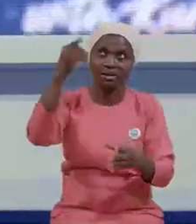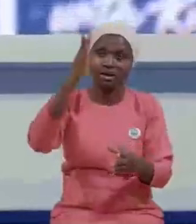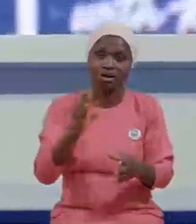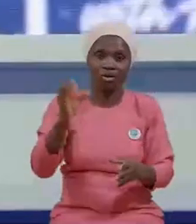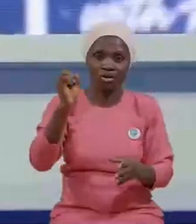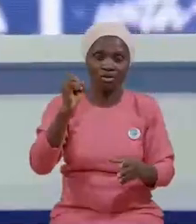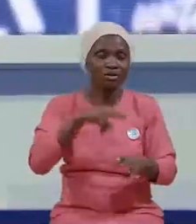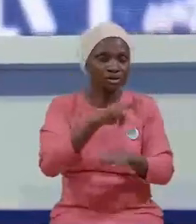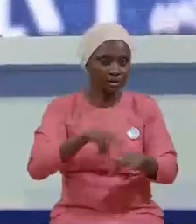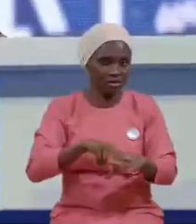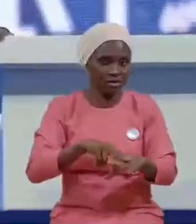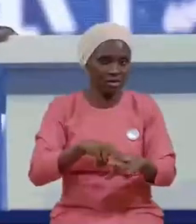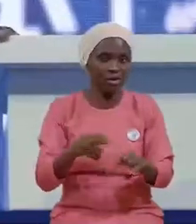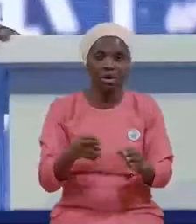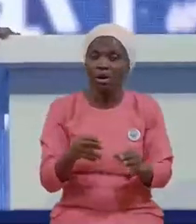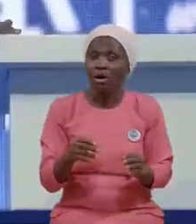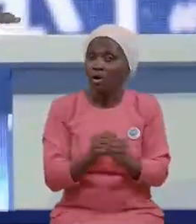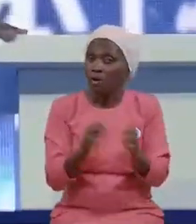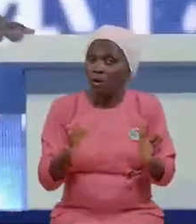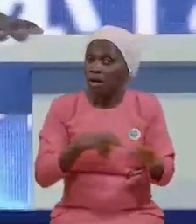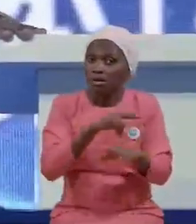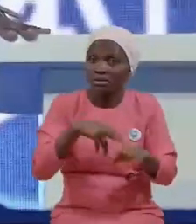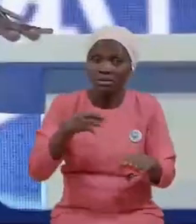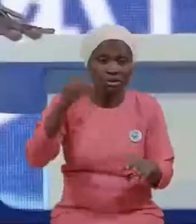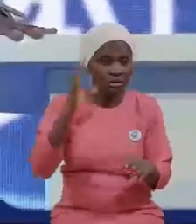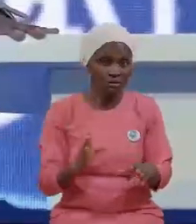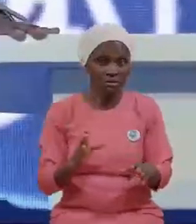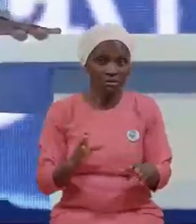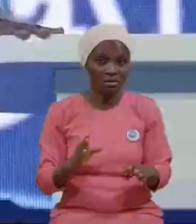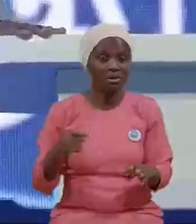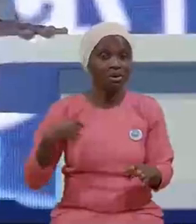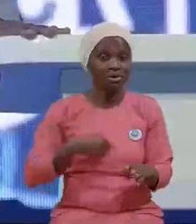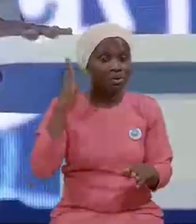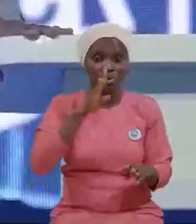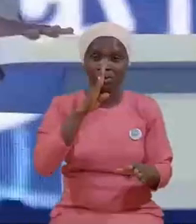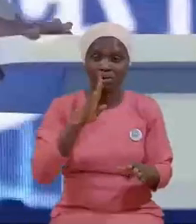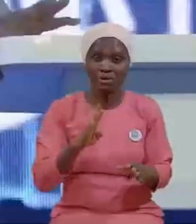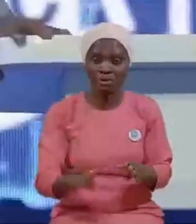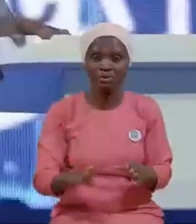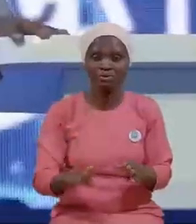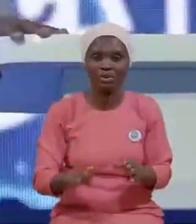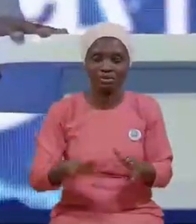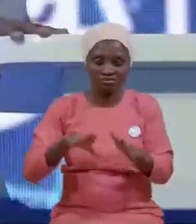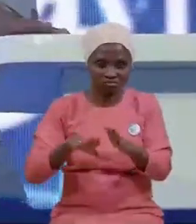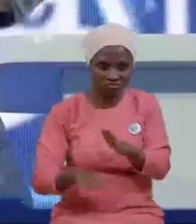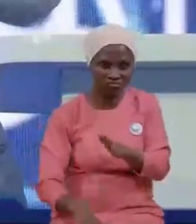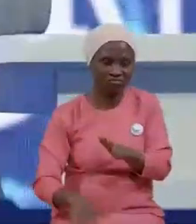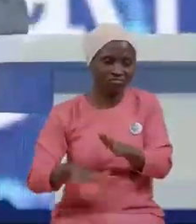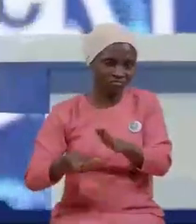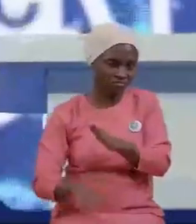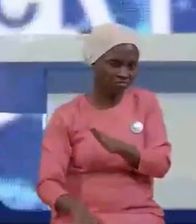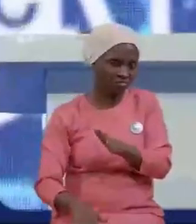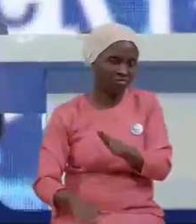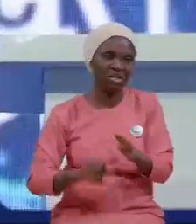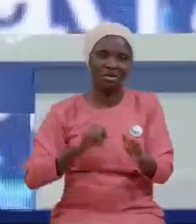sans la nature de Dieu, nous serons en train de rétrogresser, nous ne pourrons pas progresser, nous ne pourrons pas avancer.